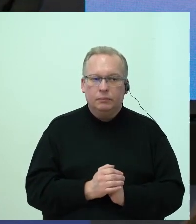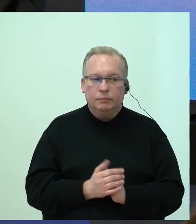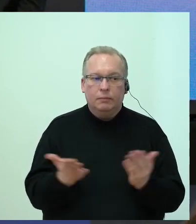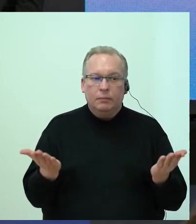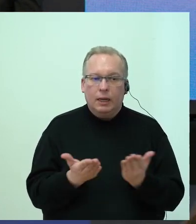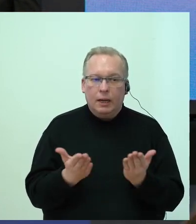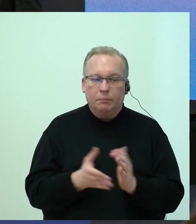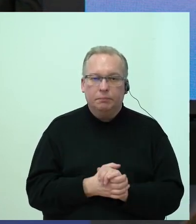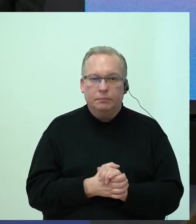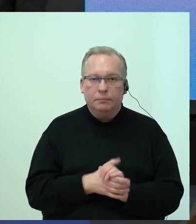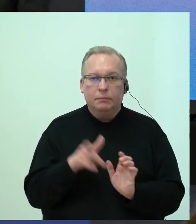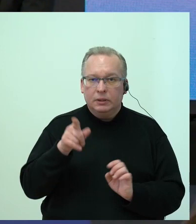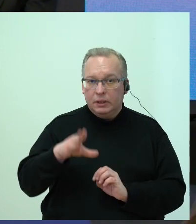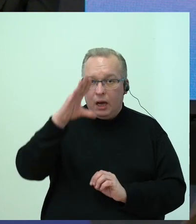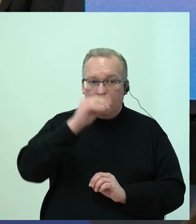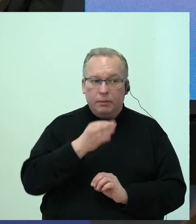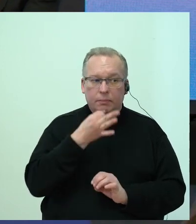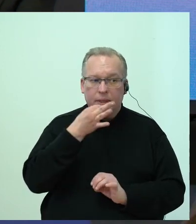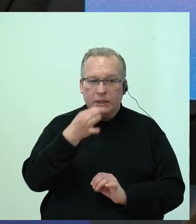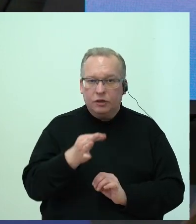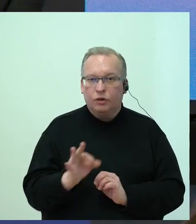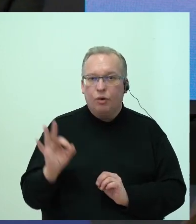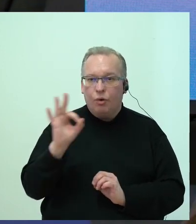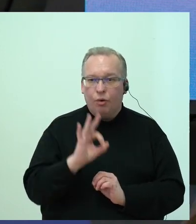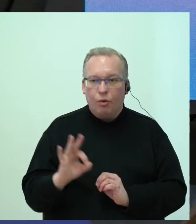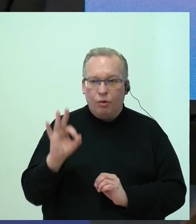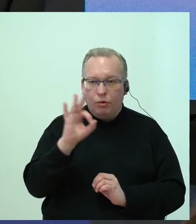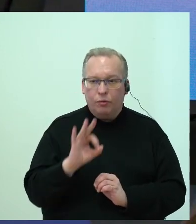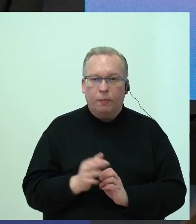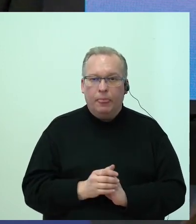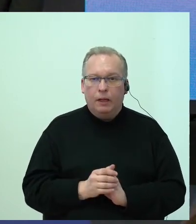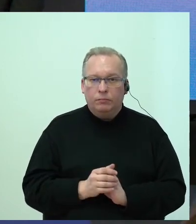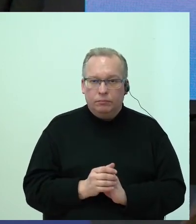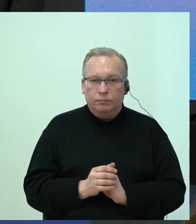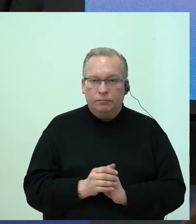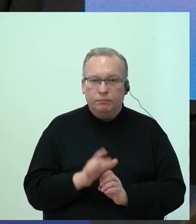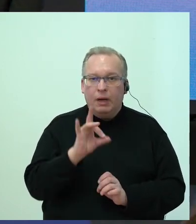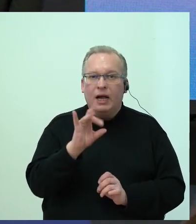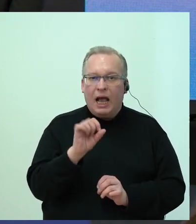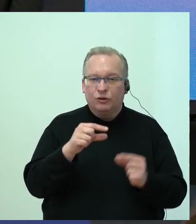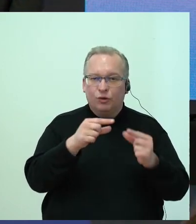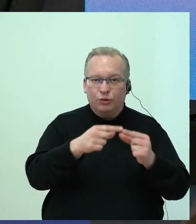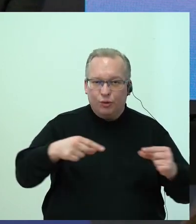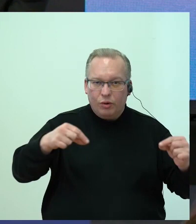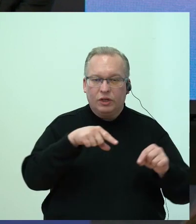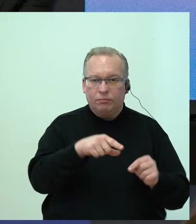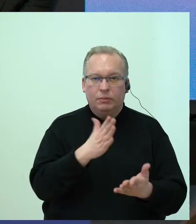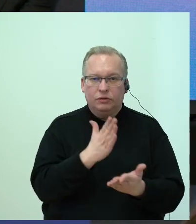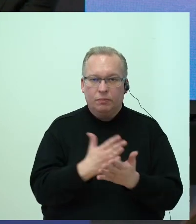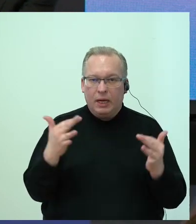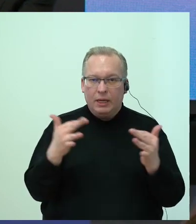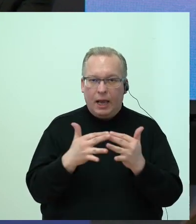ką jis gali pasakyti, kalbant apie Gazos ruože vykstantį karą. Tad gerbiamas rabinai, žodis